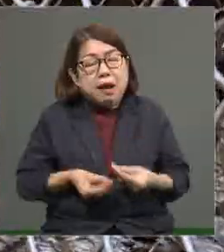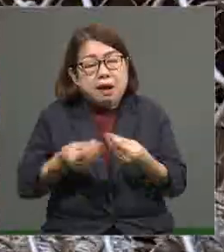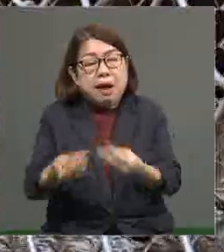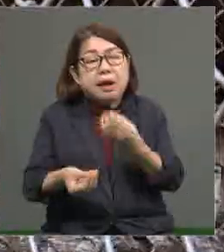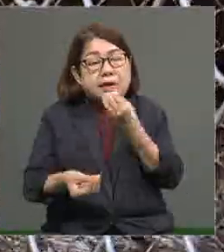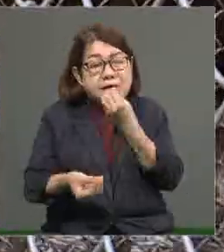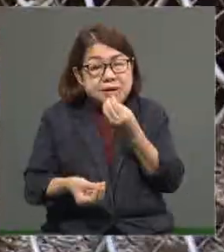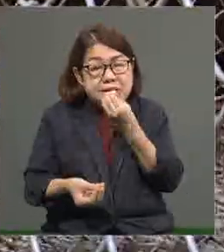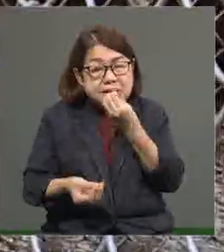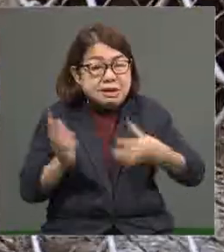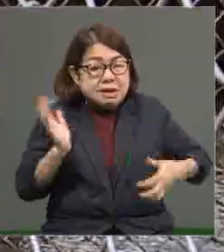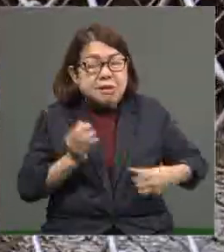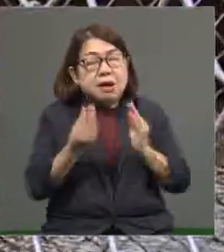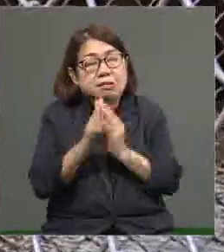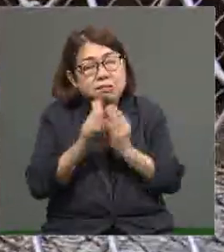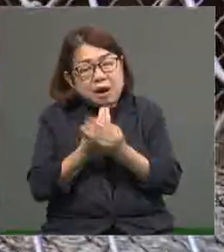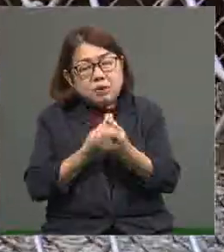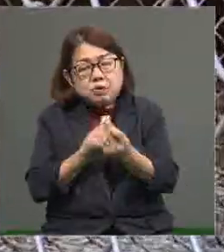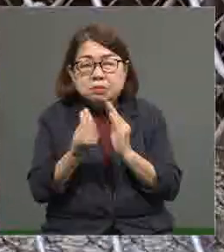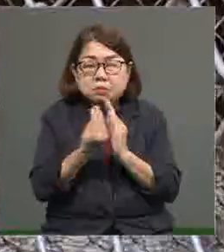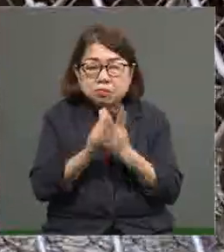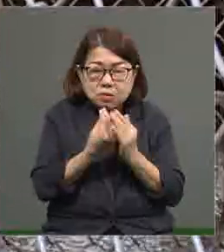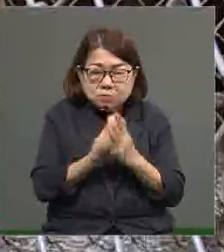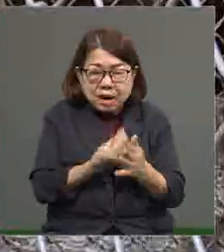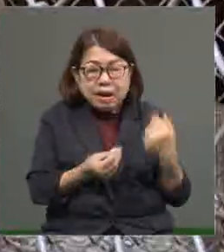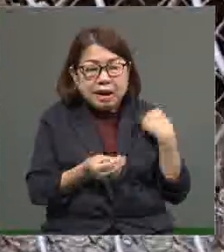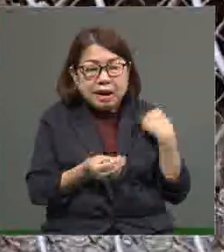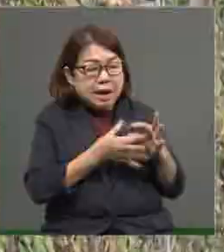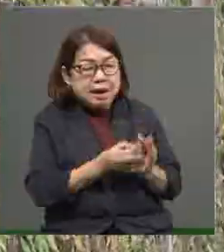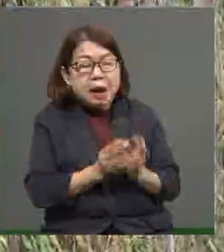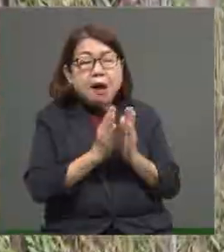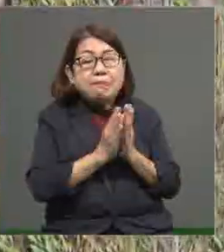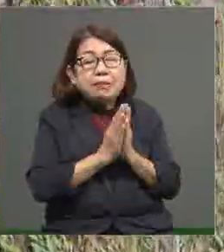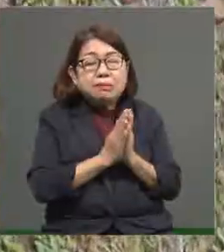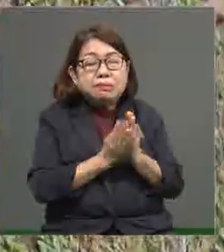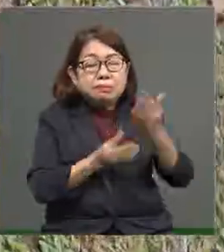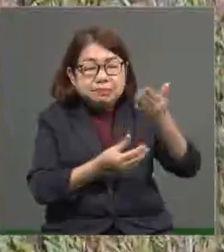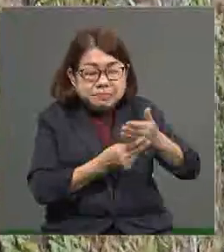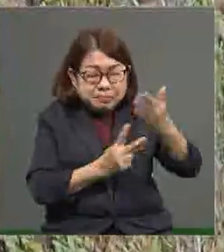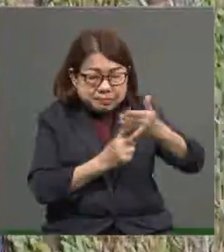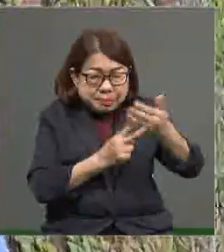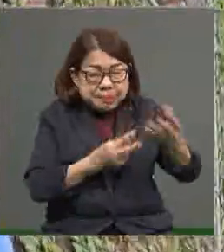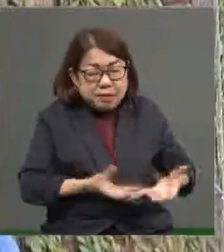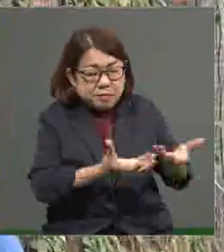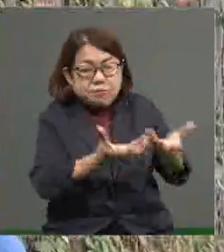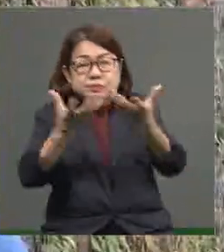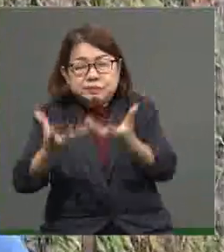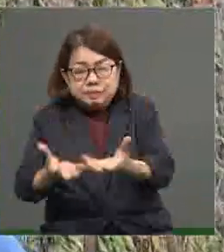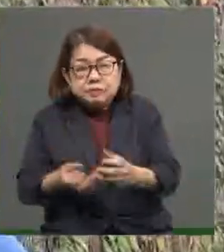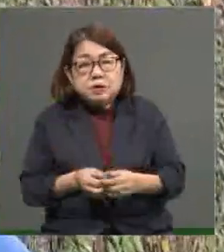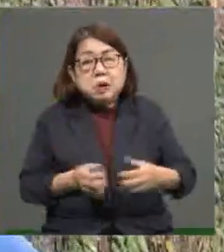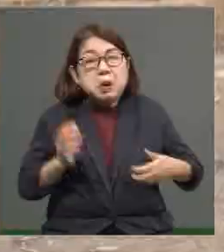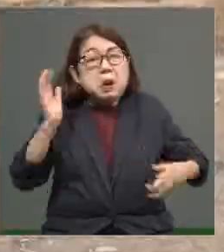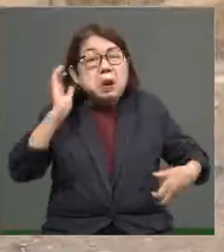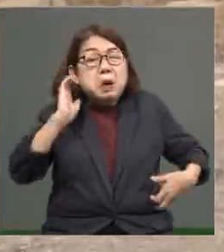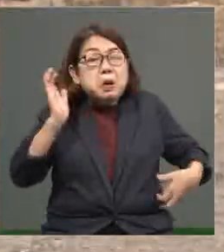ท่านก็จะนำอาหารลิงทั้งผักสดผลไม้จำนวนมากที่ได้มาจากการทอดป้าป่าอาหารลิงเนี่ยมาเลี้ยงลิงทุกวันอาทิตย์ทำให้ลิงเนี่ยรู้เลยว่า